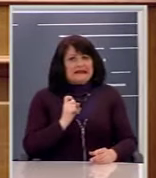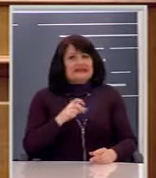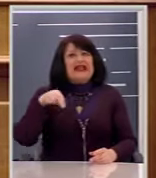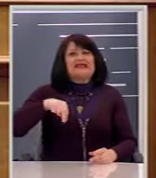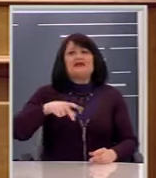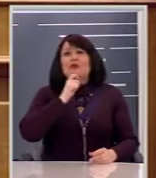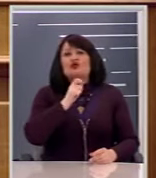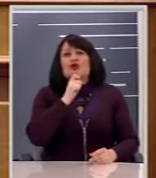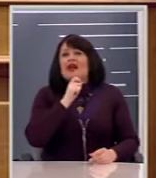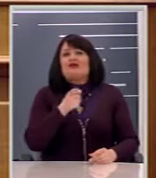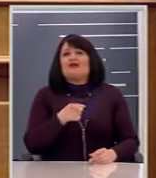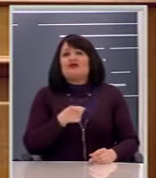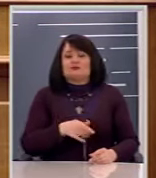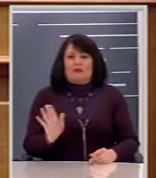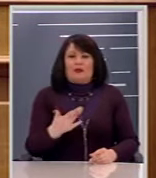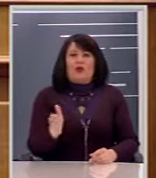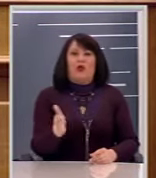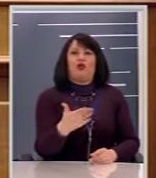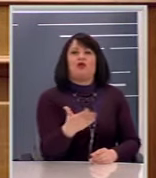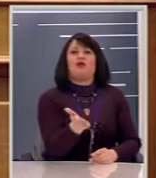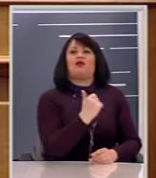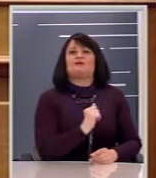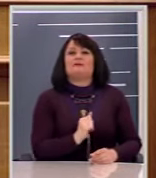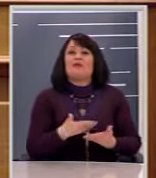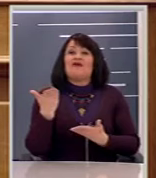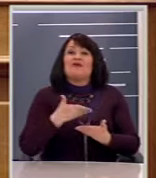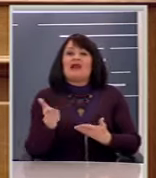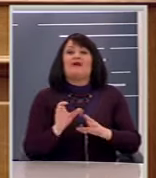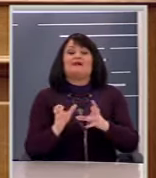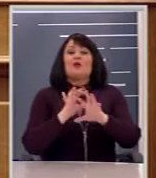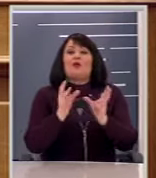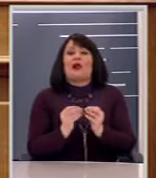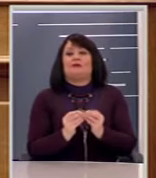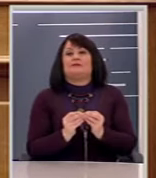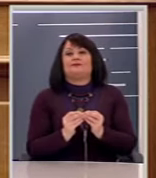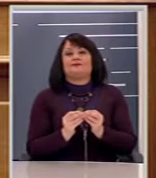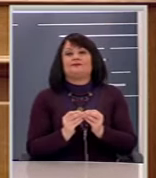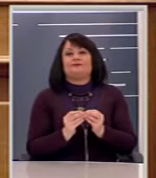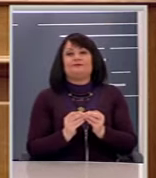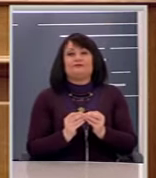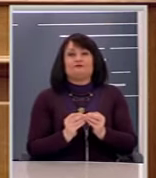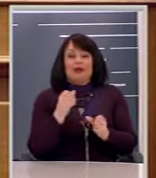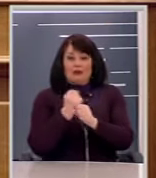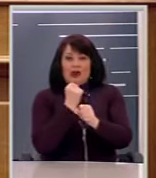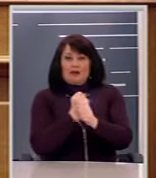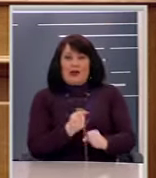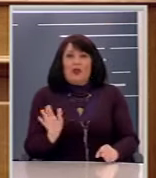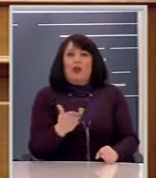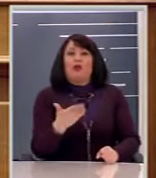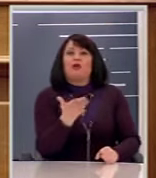Ντάσκα? Εκδιώχθηκε από όλα τα μέσα στα οποία εκλήθη να δουλέψει. Και παρόλα